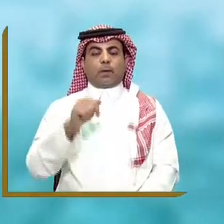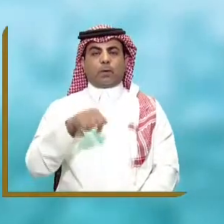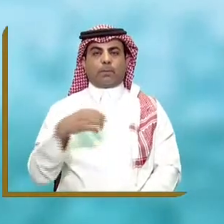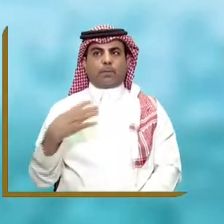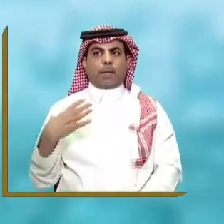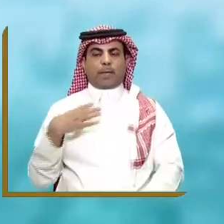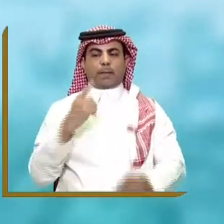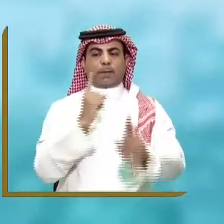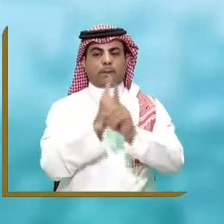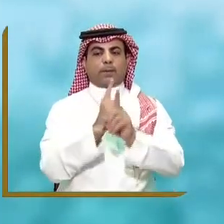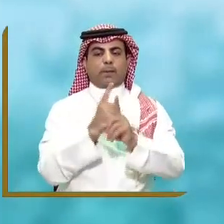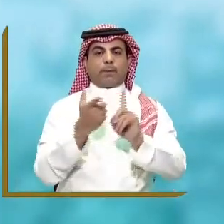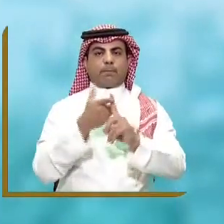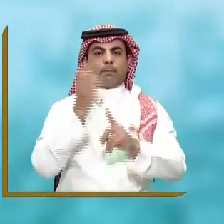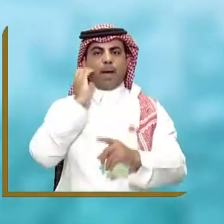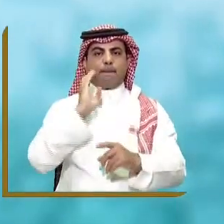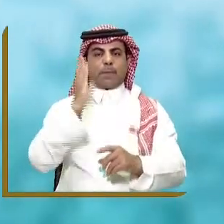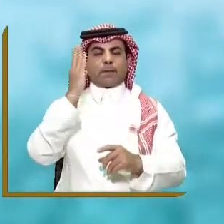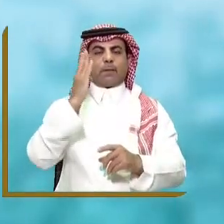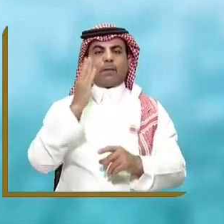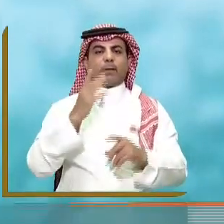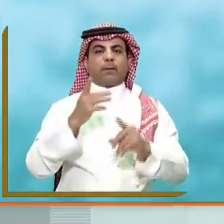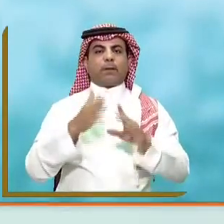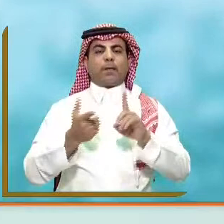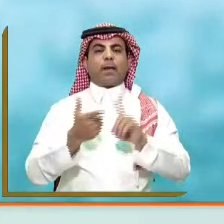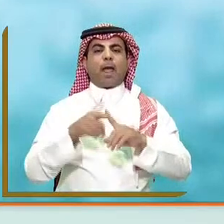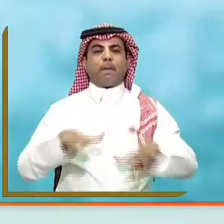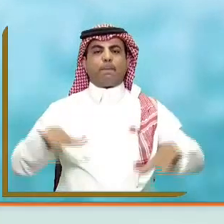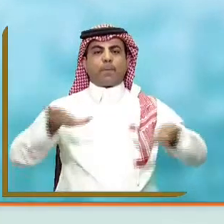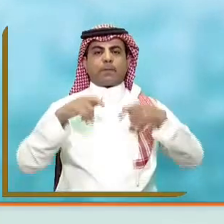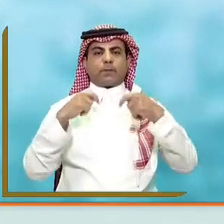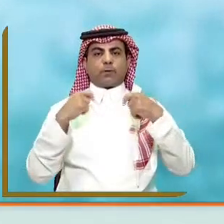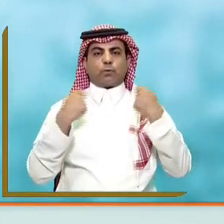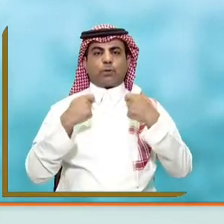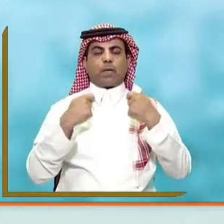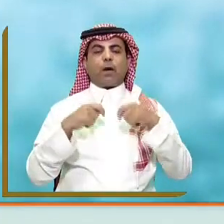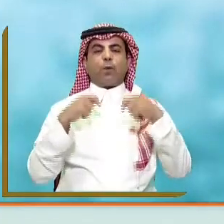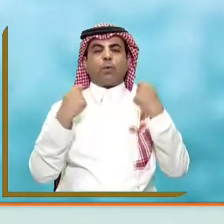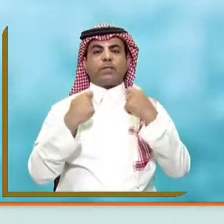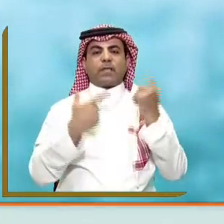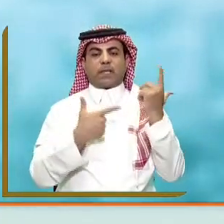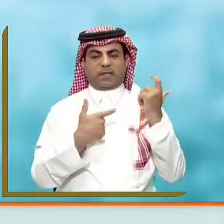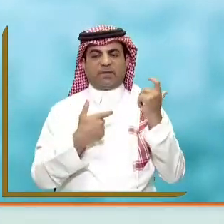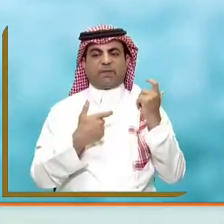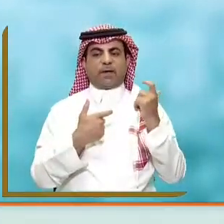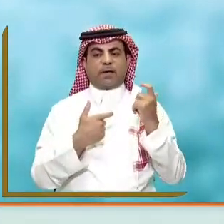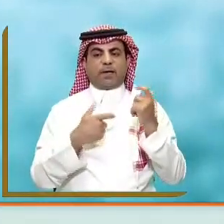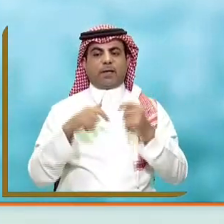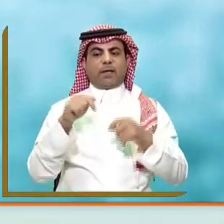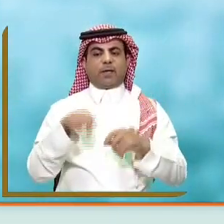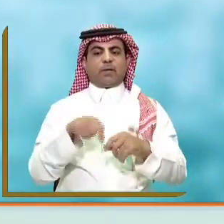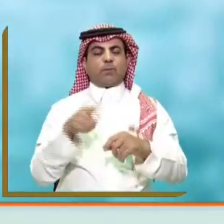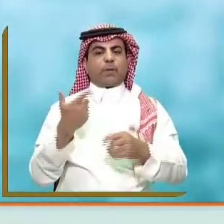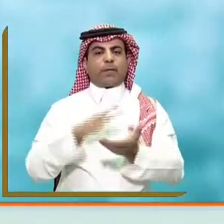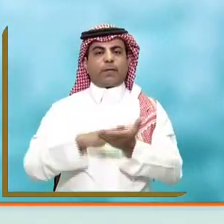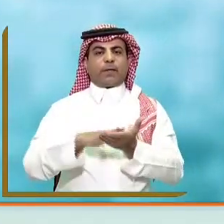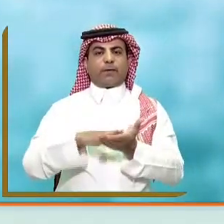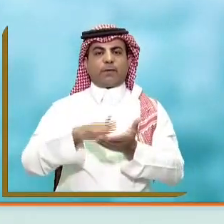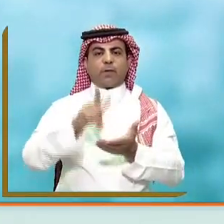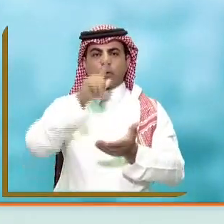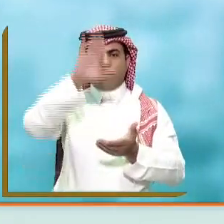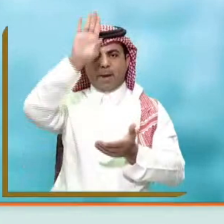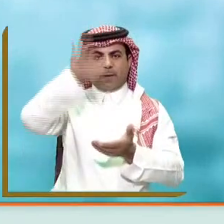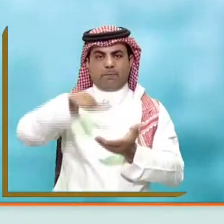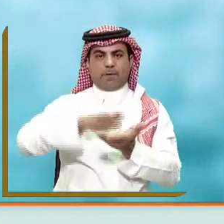استقبل صاحب السمو الملكي الأمير محمد بن سلمان بن عبد العزيز ولي العهد نائب رئيس مجلس الوزراء وزير الدفاع في الديوان